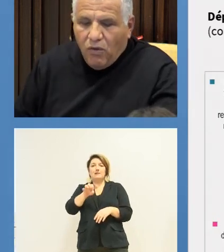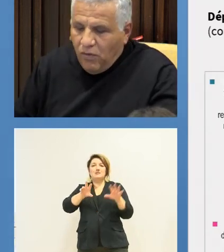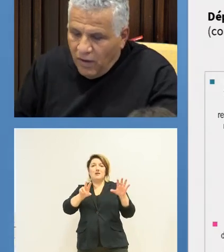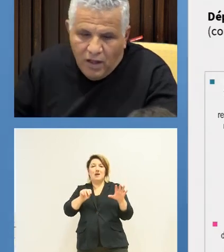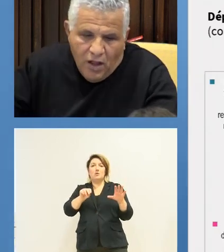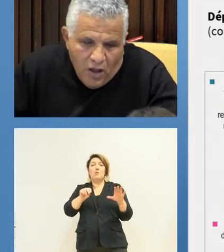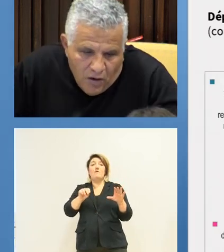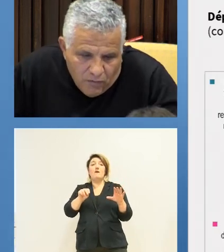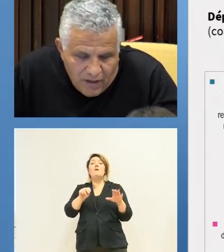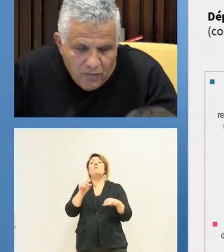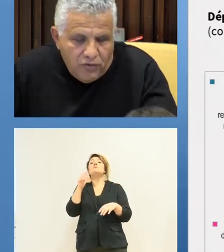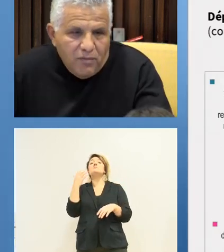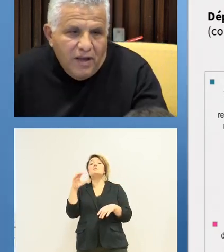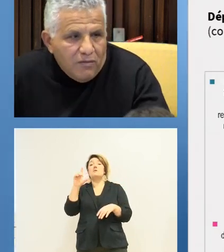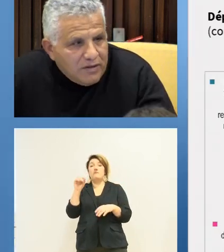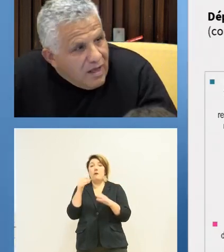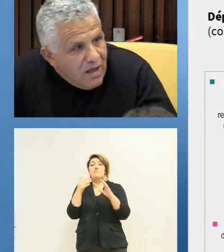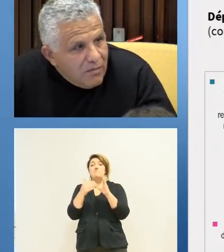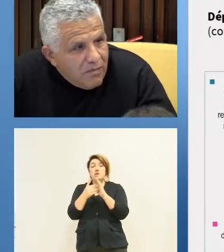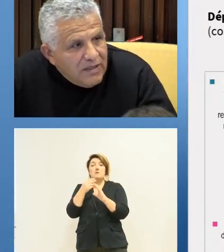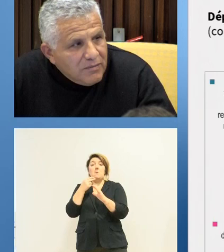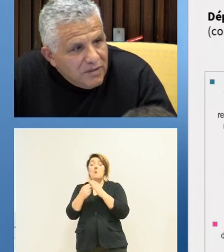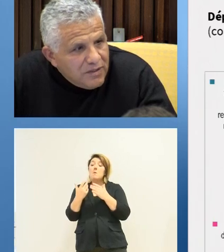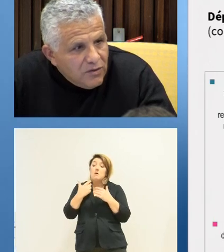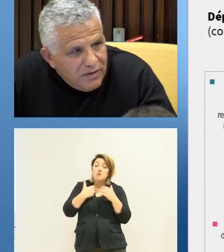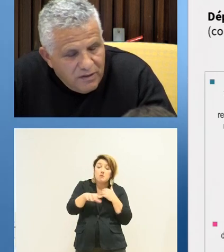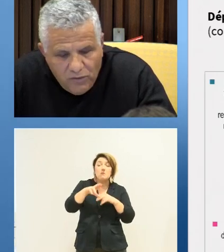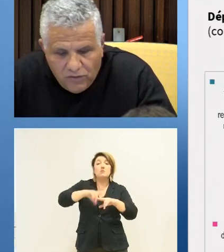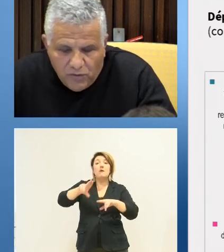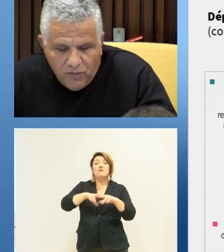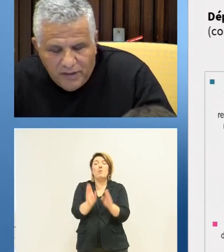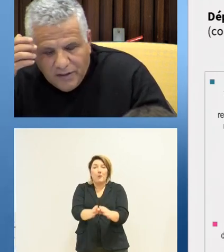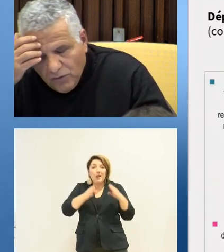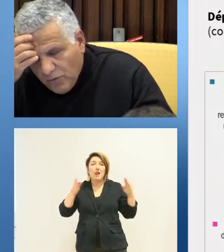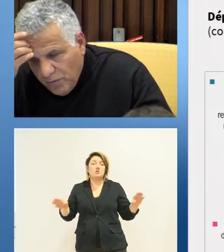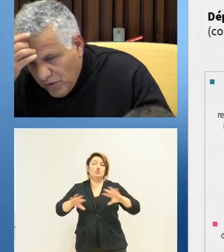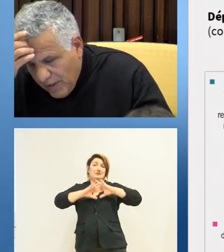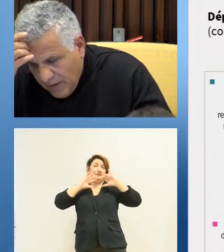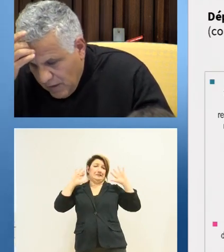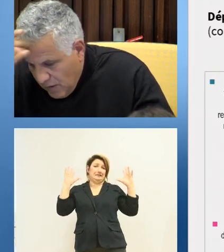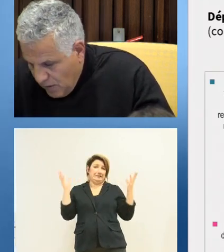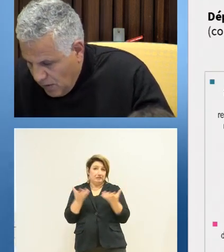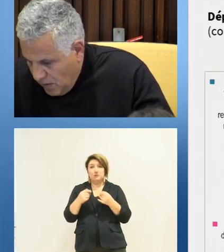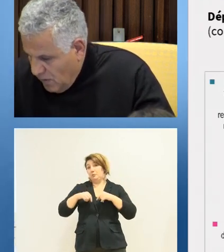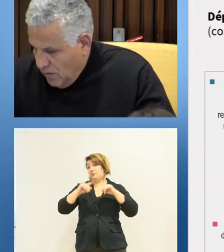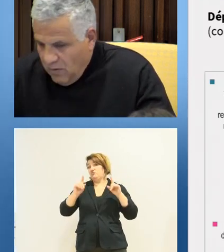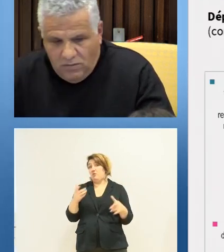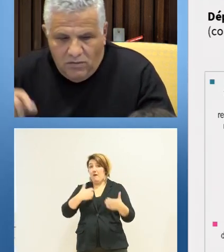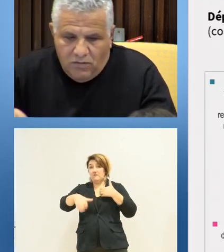euros voilà monsieur demain voilà mesdames et messieurs les élus ce que je pouvais dire sur ce budget